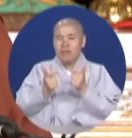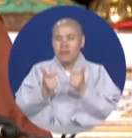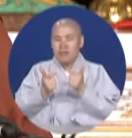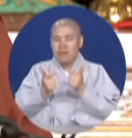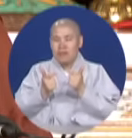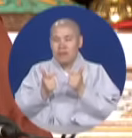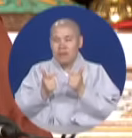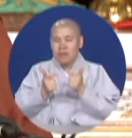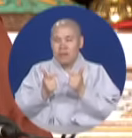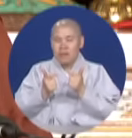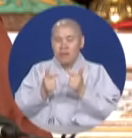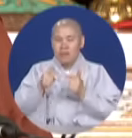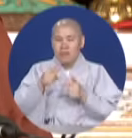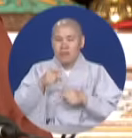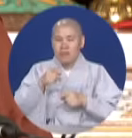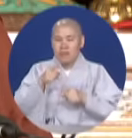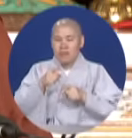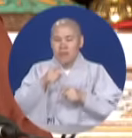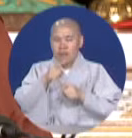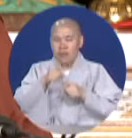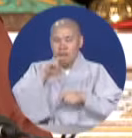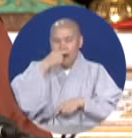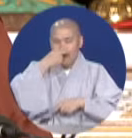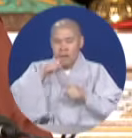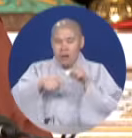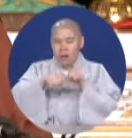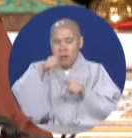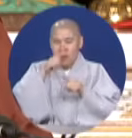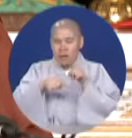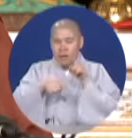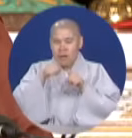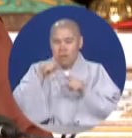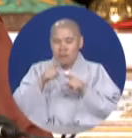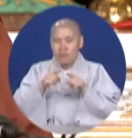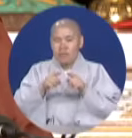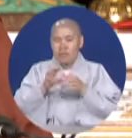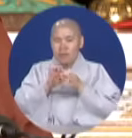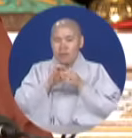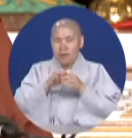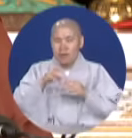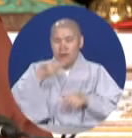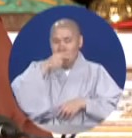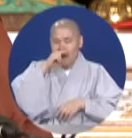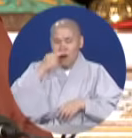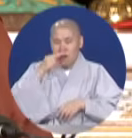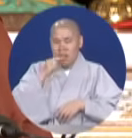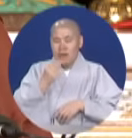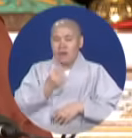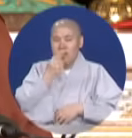일반향이라 그 전단향나무의 향기를 뜩 맡아본다면